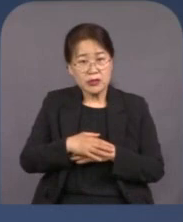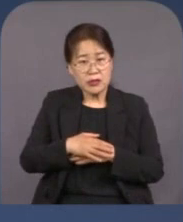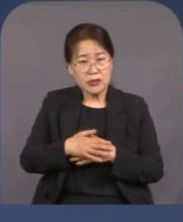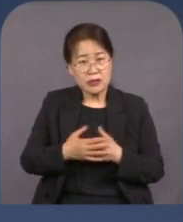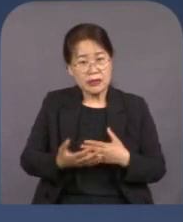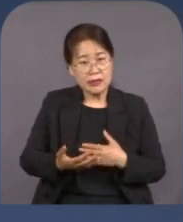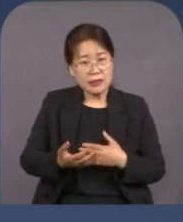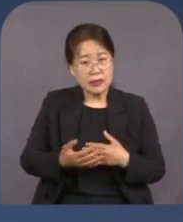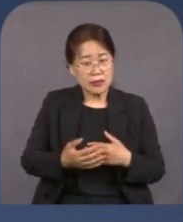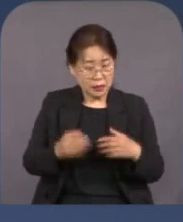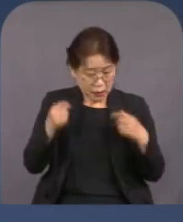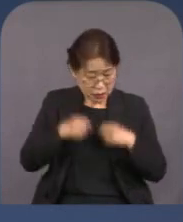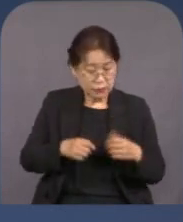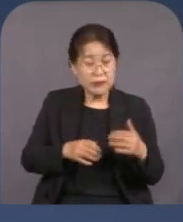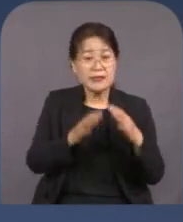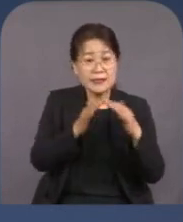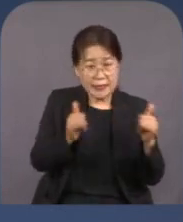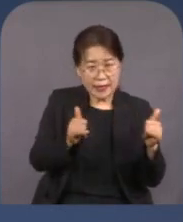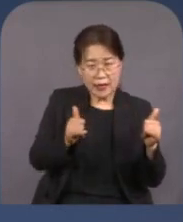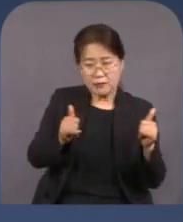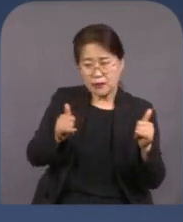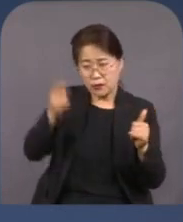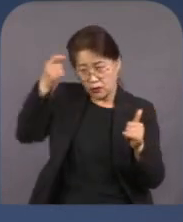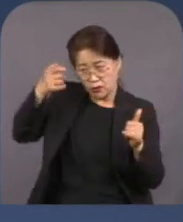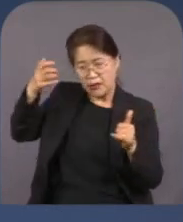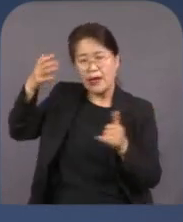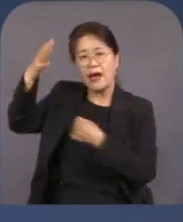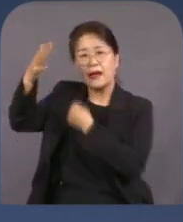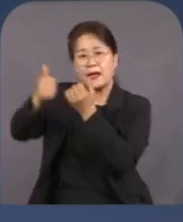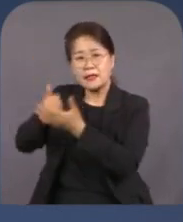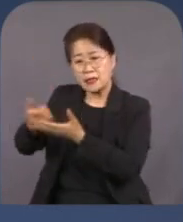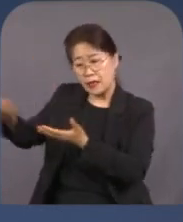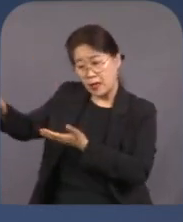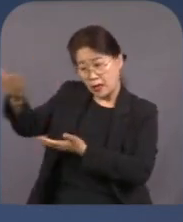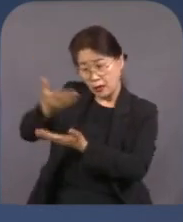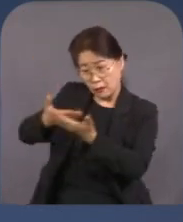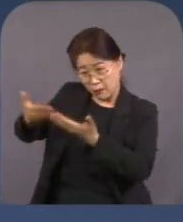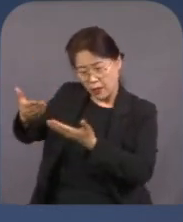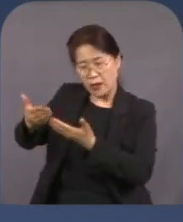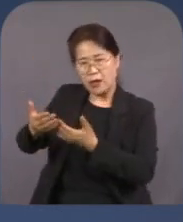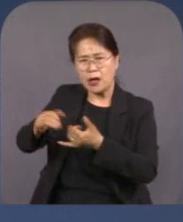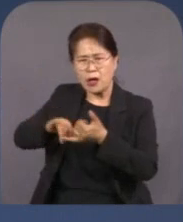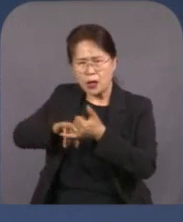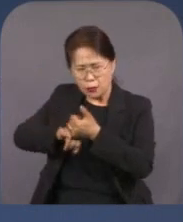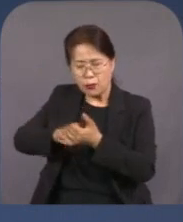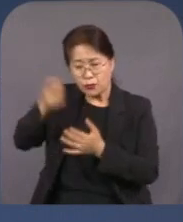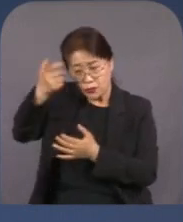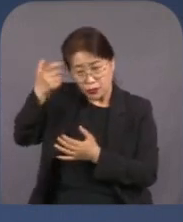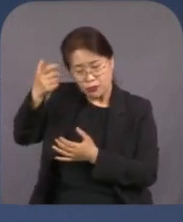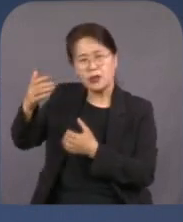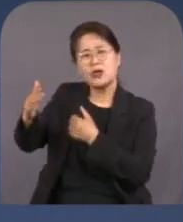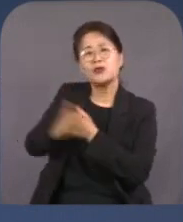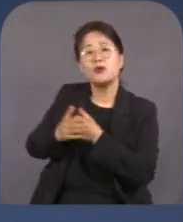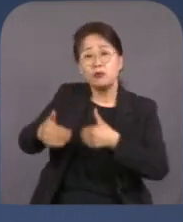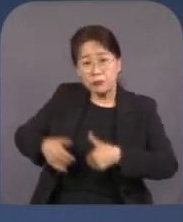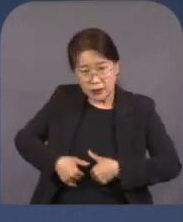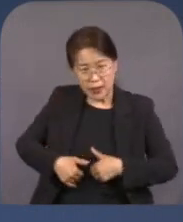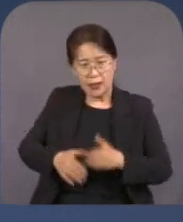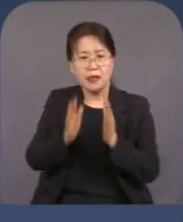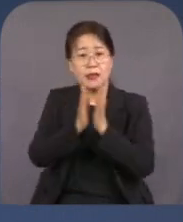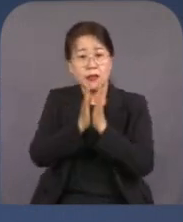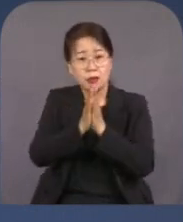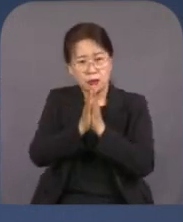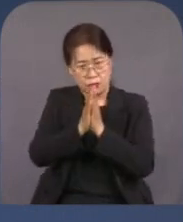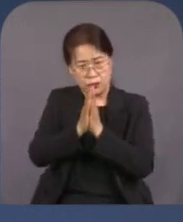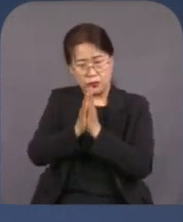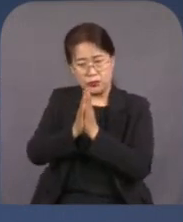것이 그러므로 기도는 반드시 성령의 도움이 필요합니다 기도는 성령의